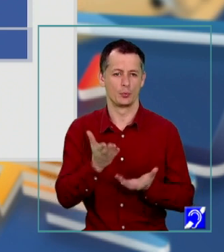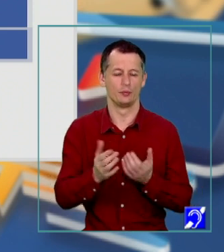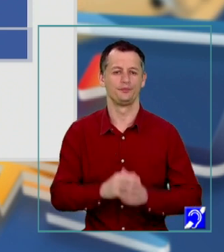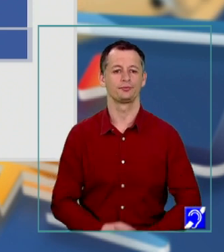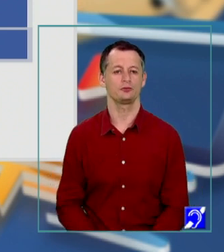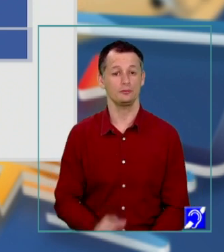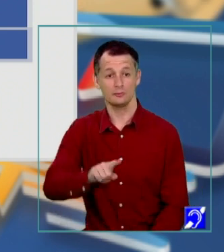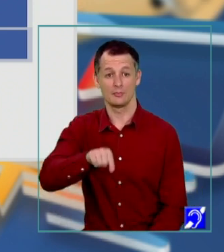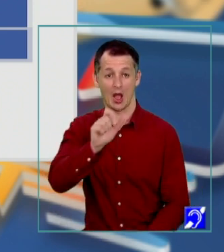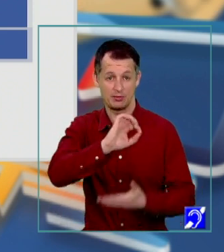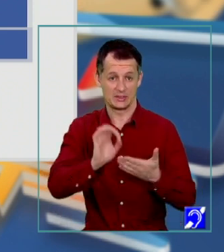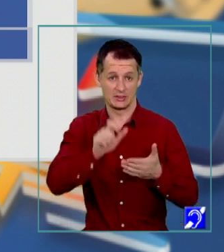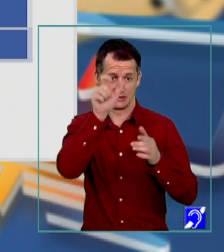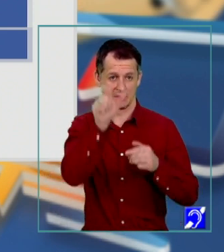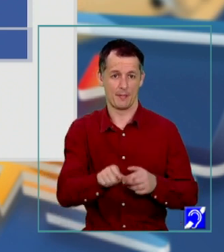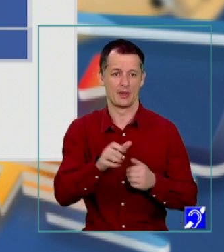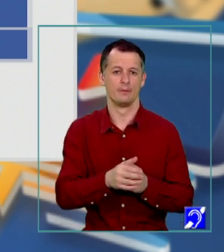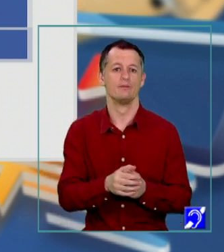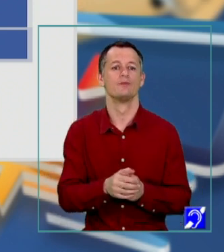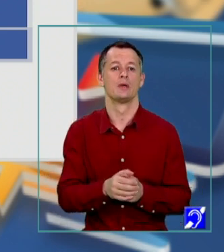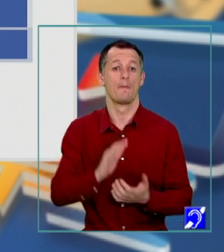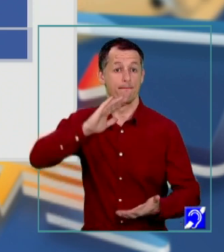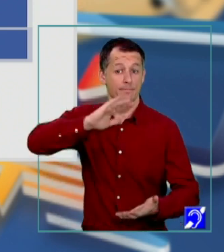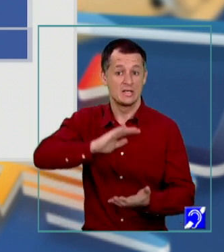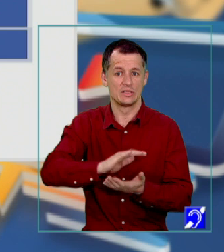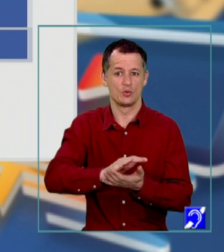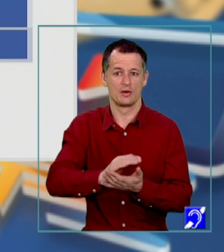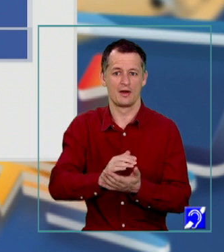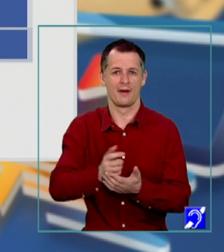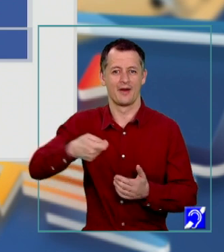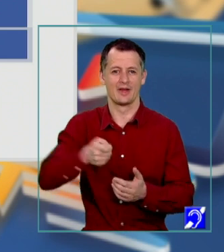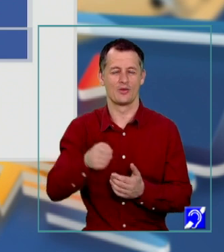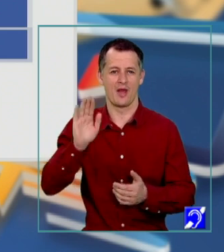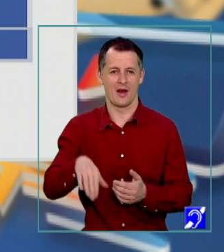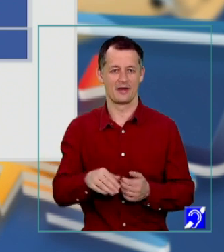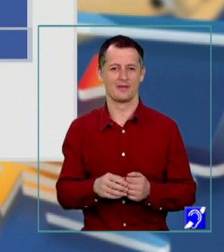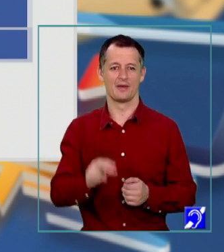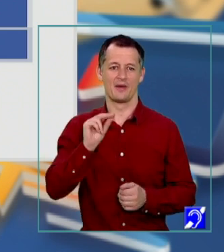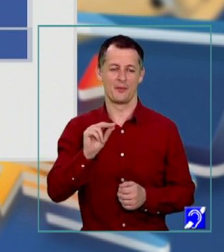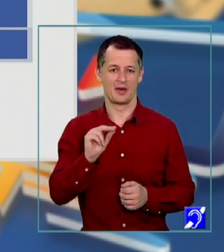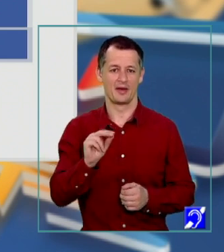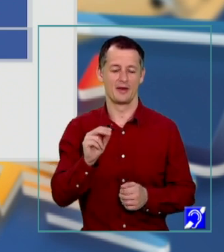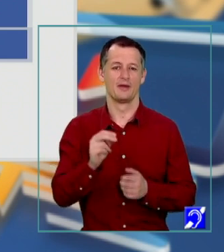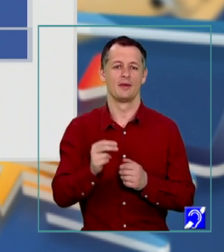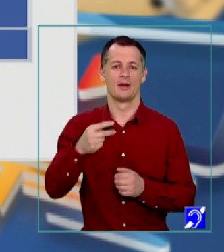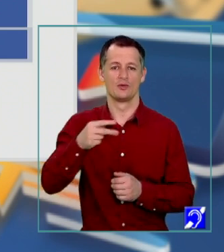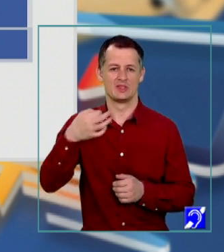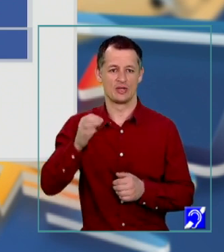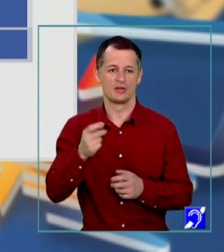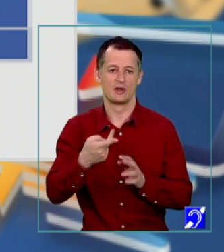Bun, am trecut în tabel. Iar presiunea gazului are valoarea P egal cu 10 la a 5-a